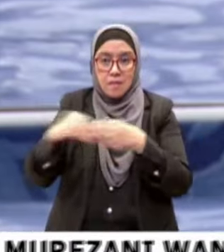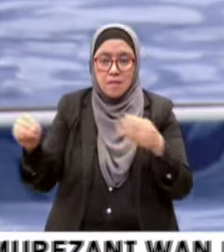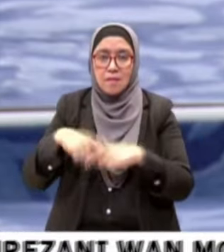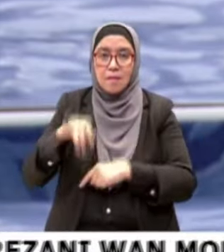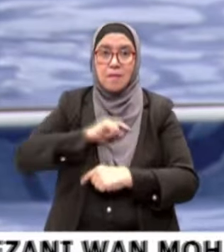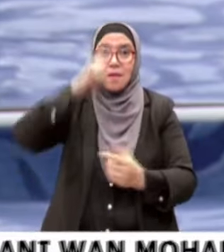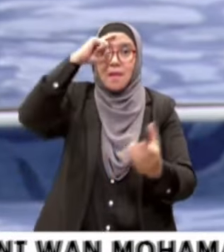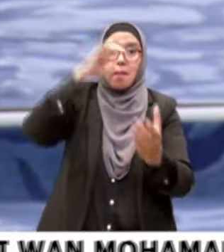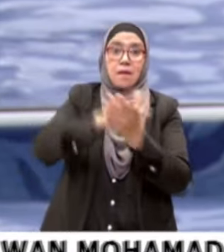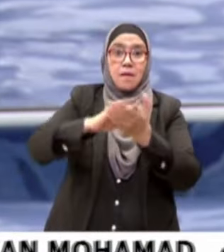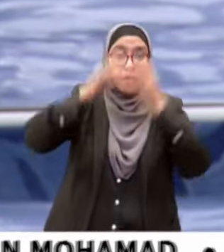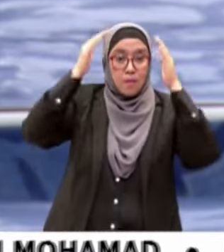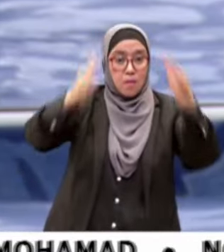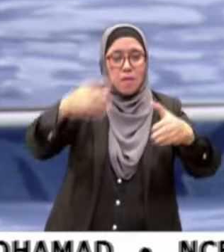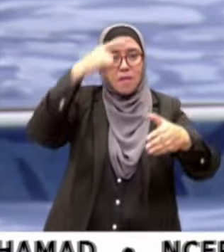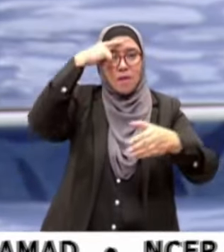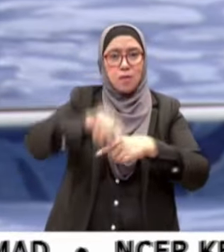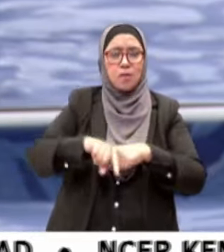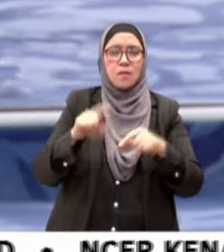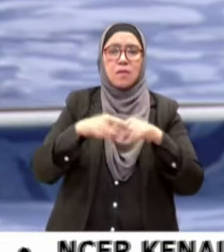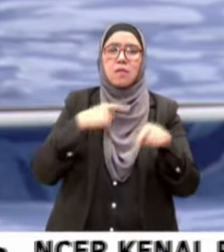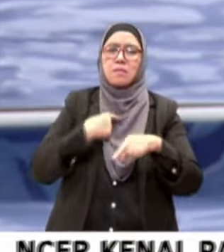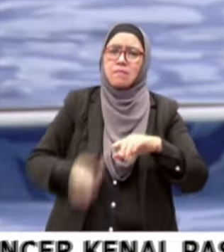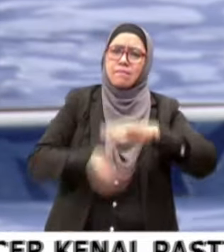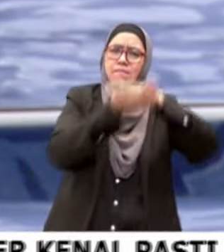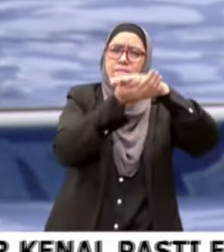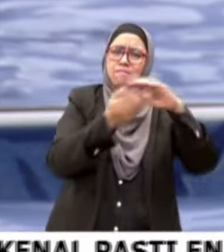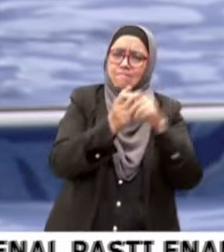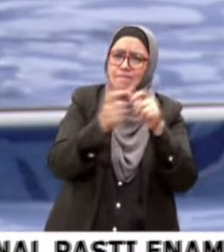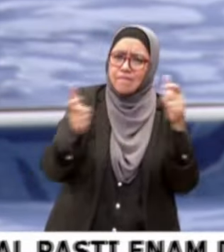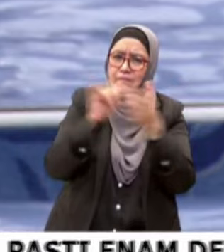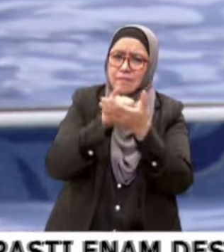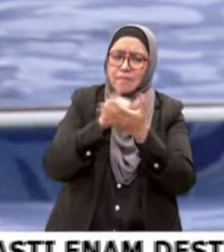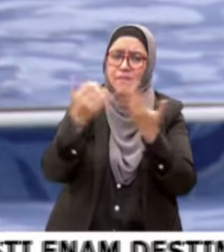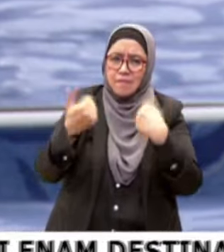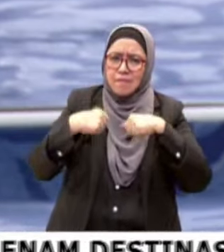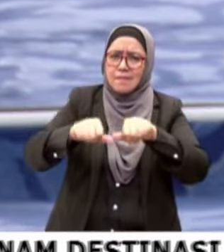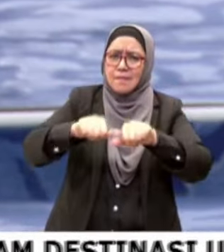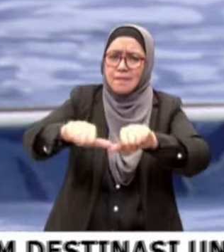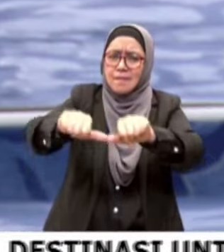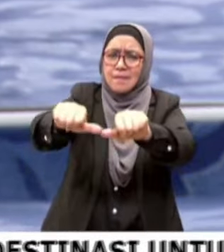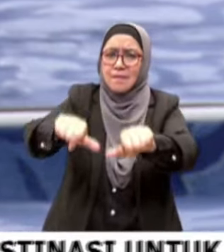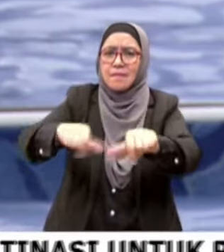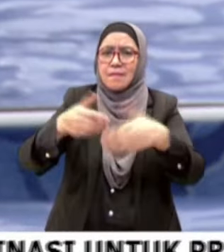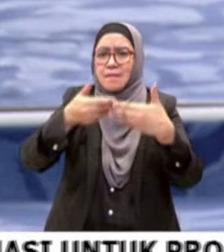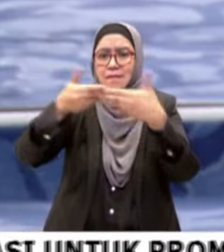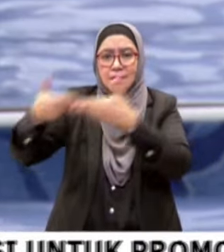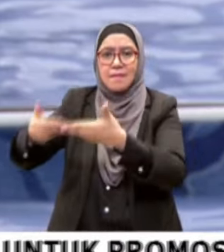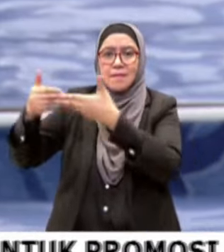skala besar itu yang telah dijalankan dan sedang dijalankan akan memastikan